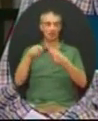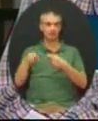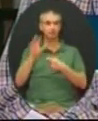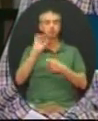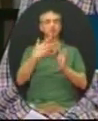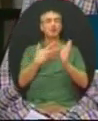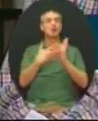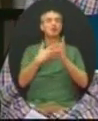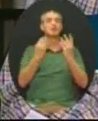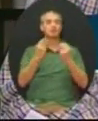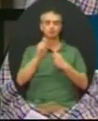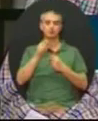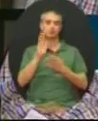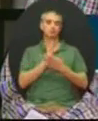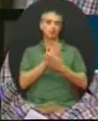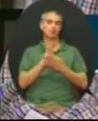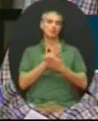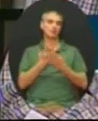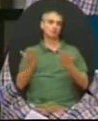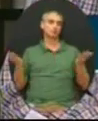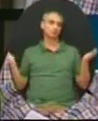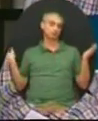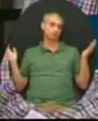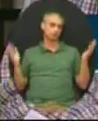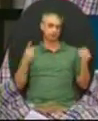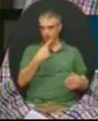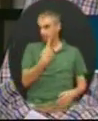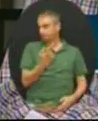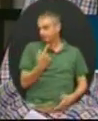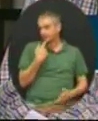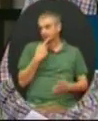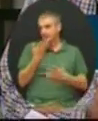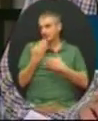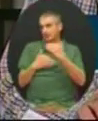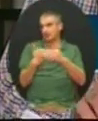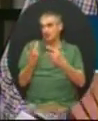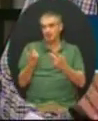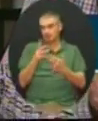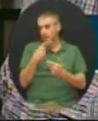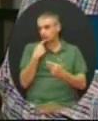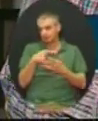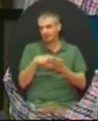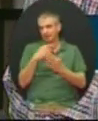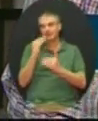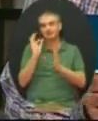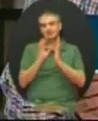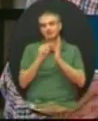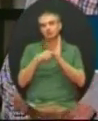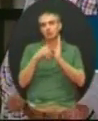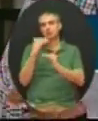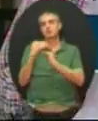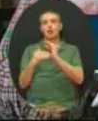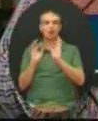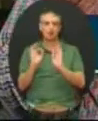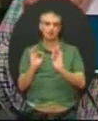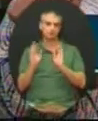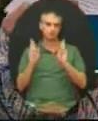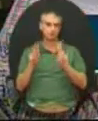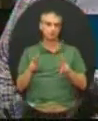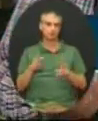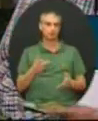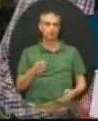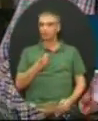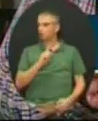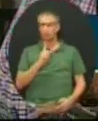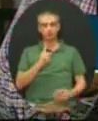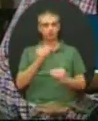כדי לחקור דברים שהכנסת קבעה. והוא בעצמו אומר... זו פרוצדורה, זאת אומרת, מה שאתה מצטט פה זה סעיף שהוא פרוצדורלי לחלוטין. הוא